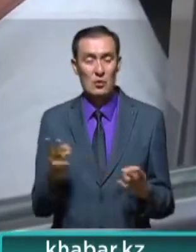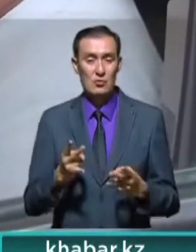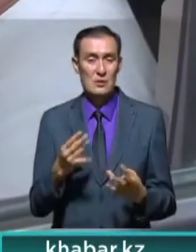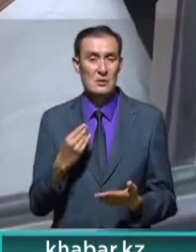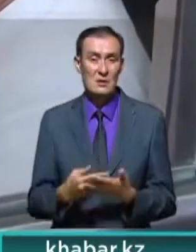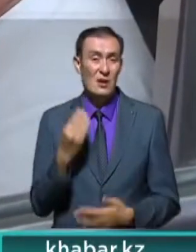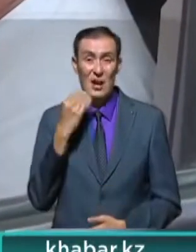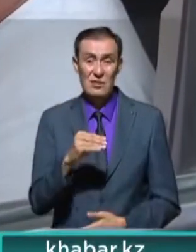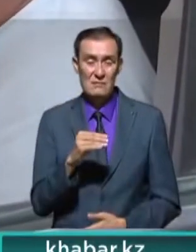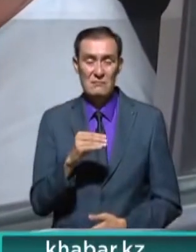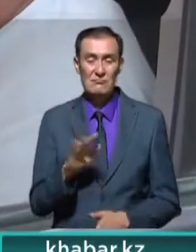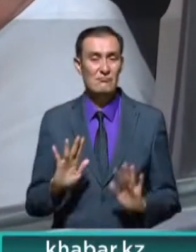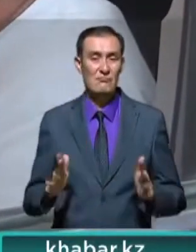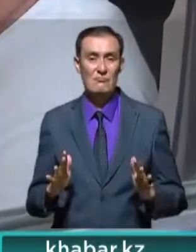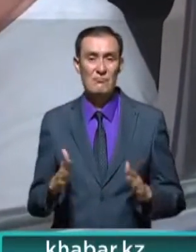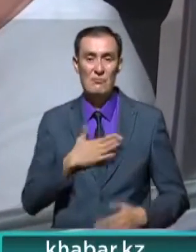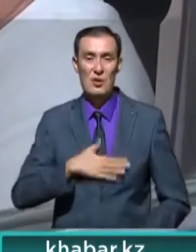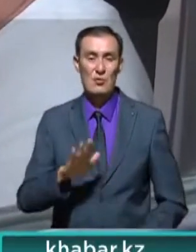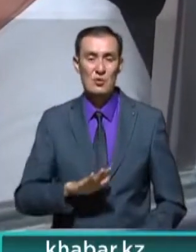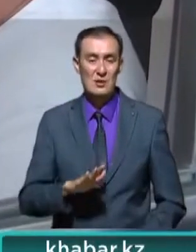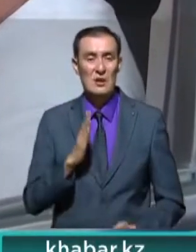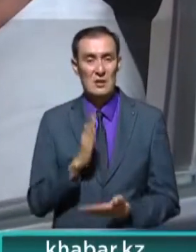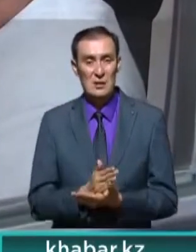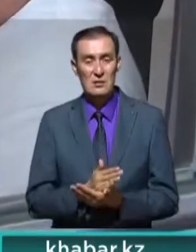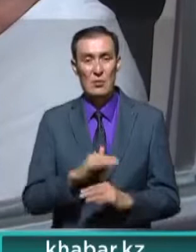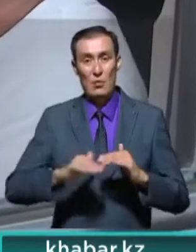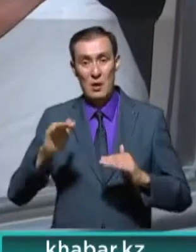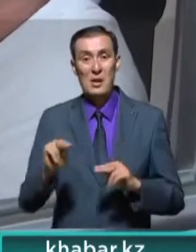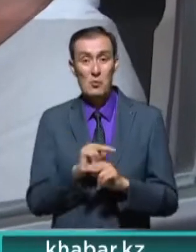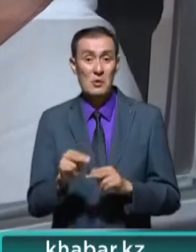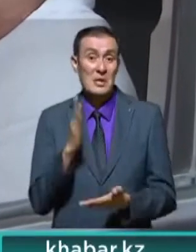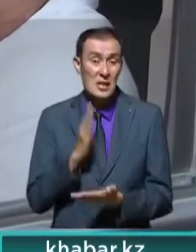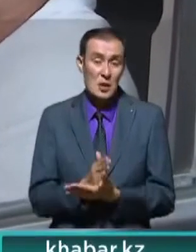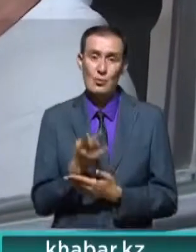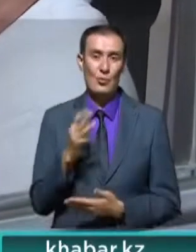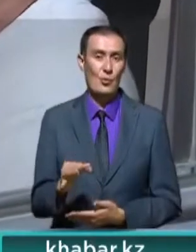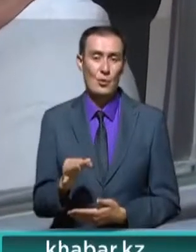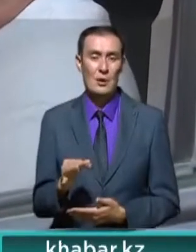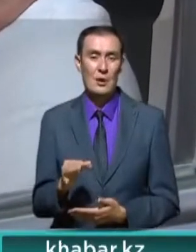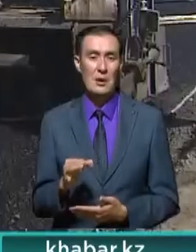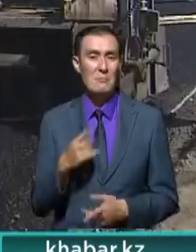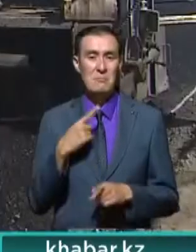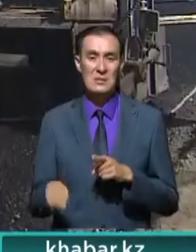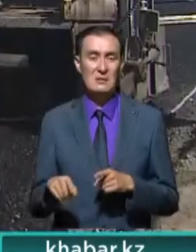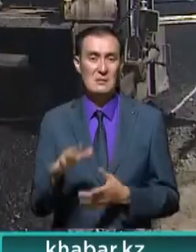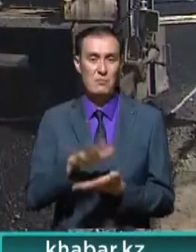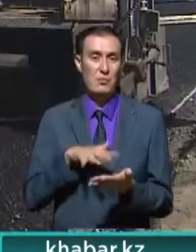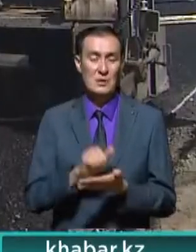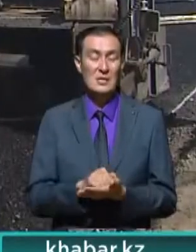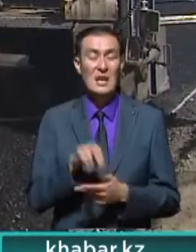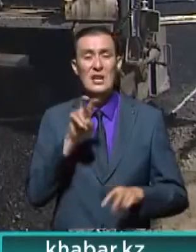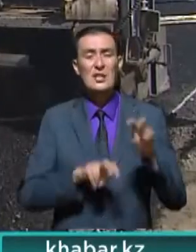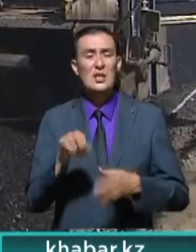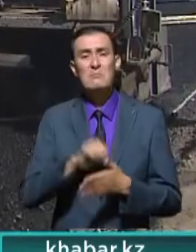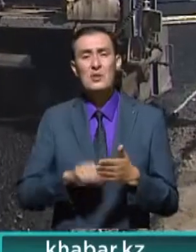не очень. Ямы, кочки. Вроде ремонт делают, но быстро изнашивается. Искать причины